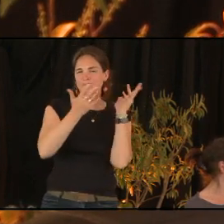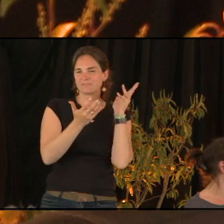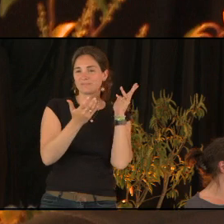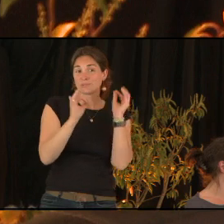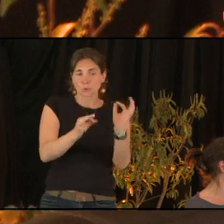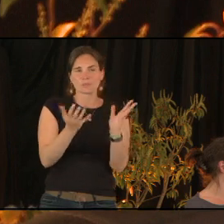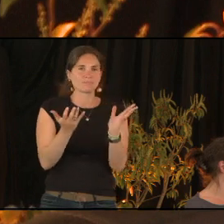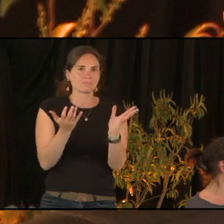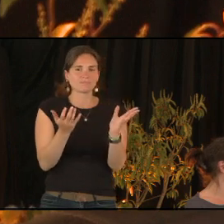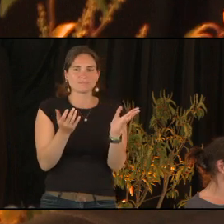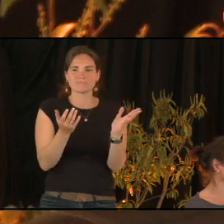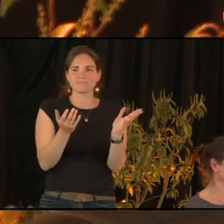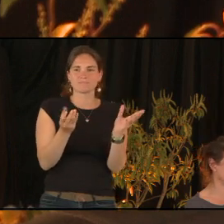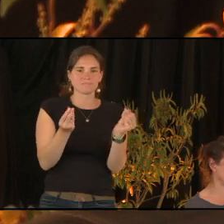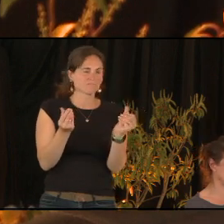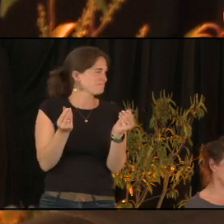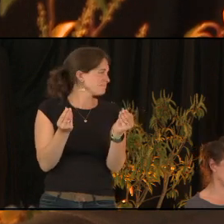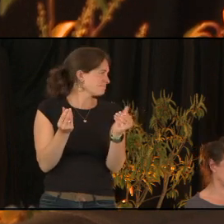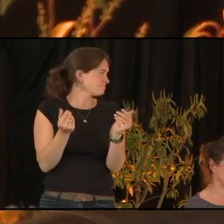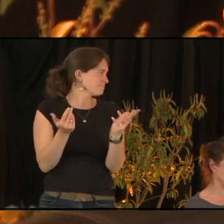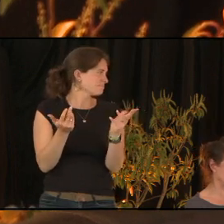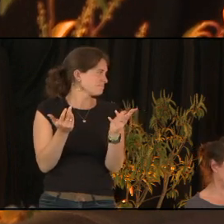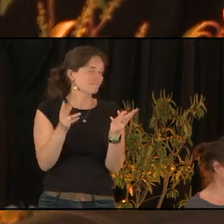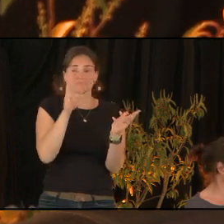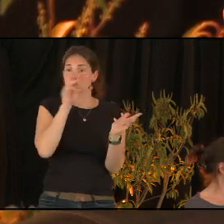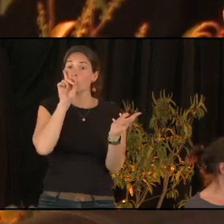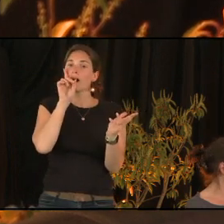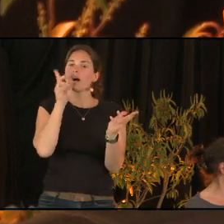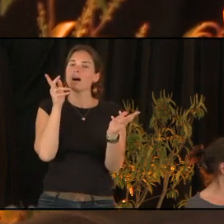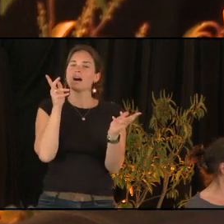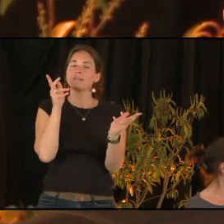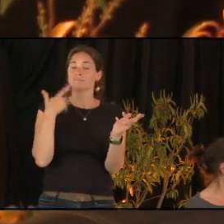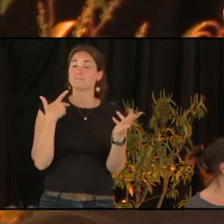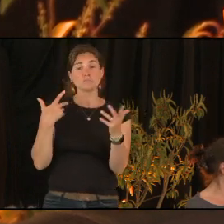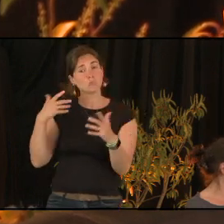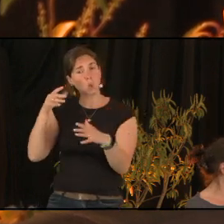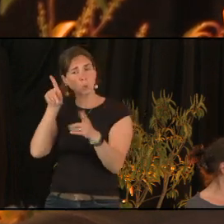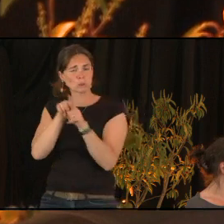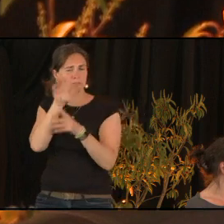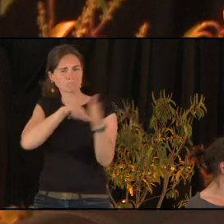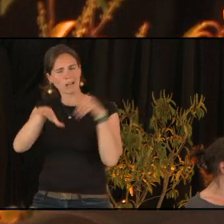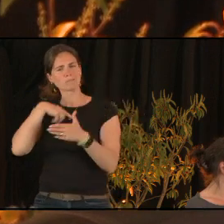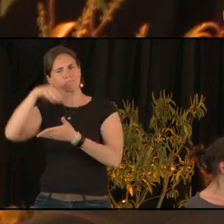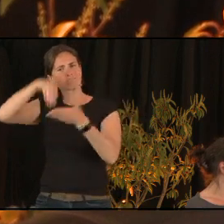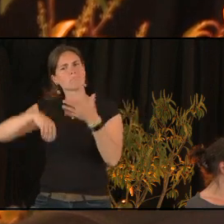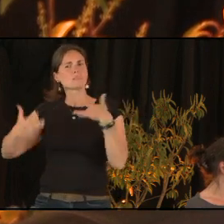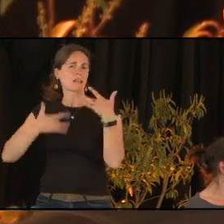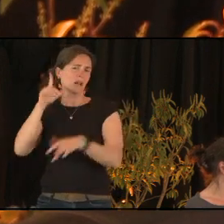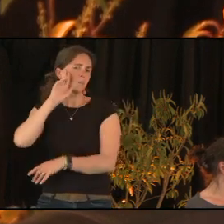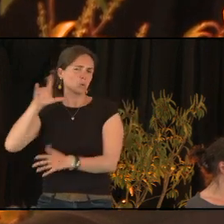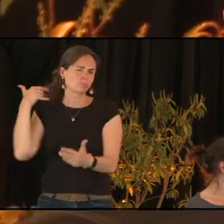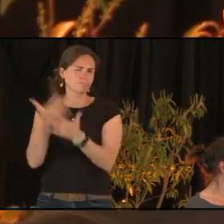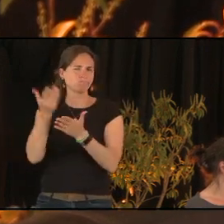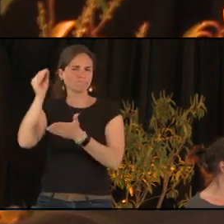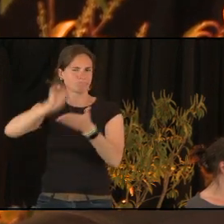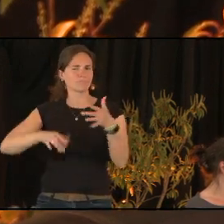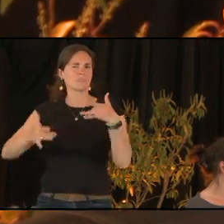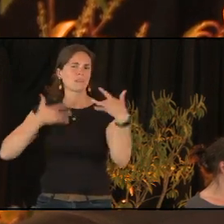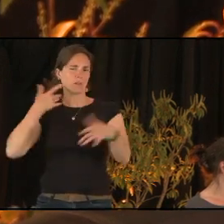Oui, je m'attardais. Alors, c'est marrant, parce que ça a été au départ, quand j'écris des pièces de théâtre, moi, normalement,